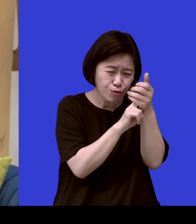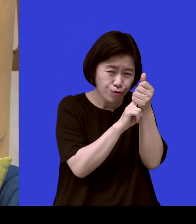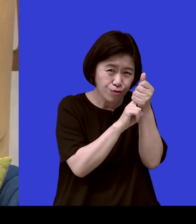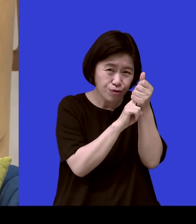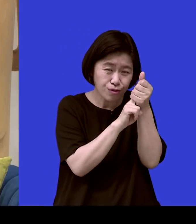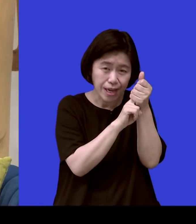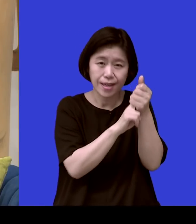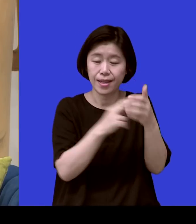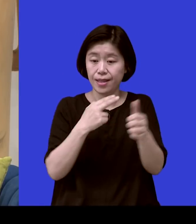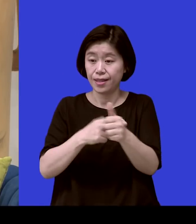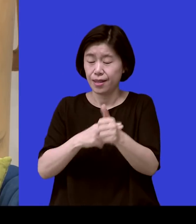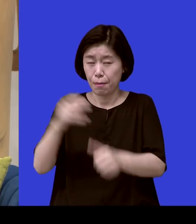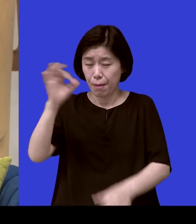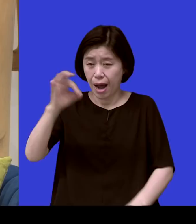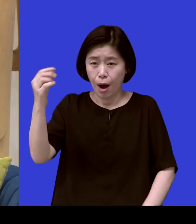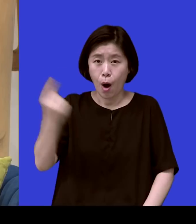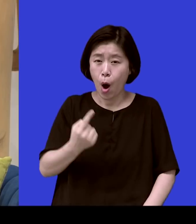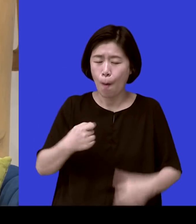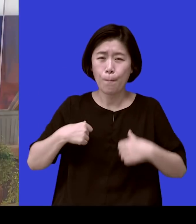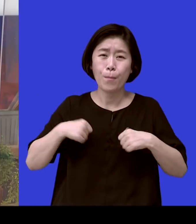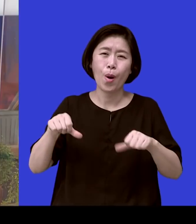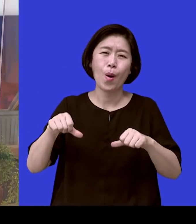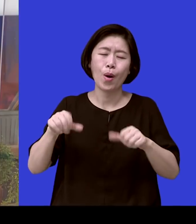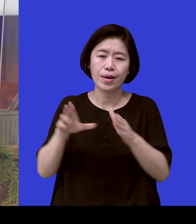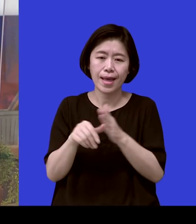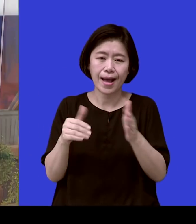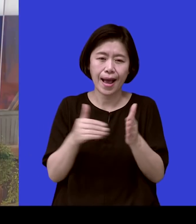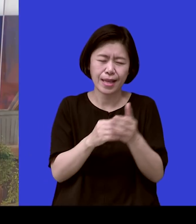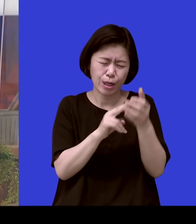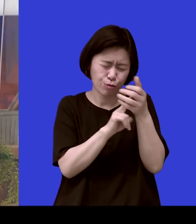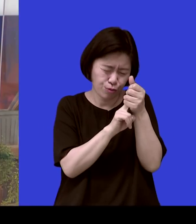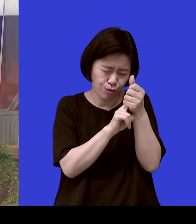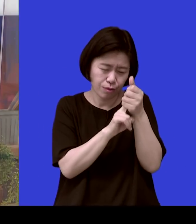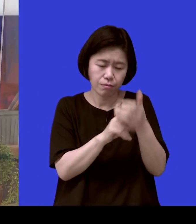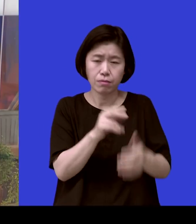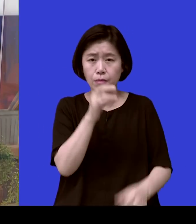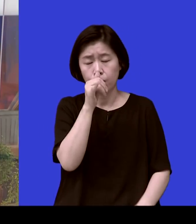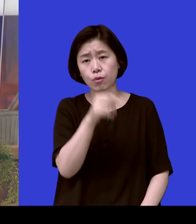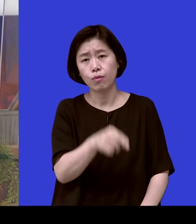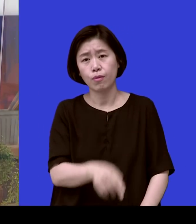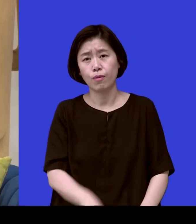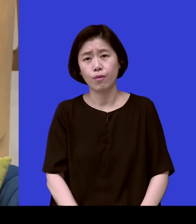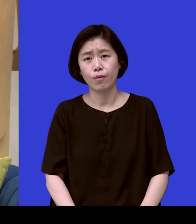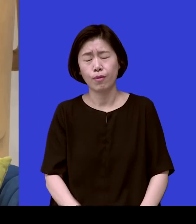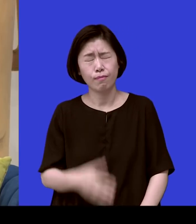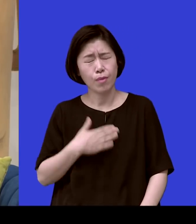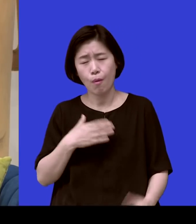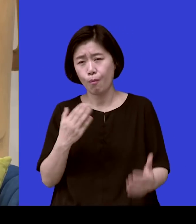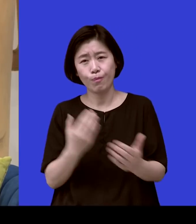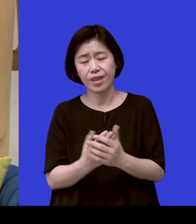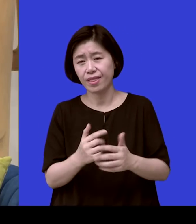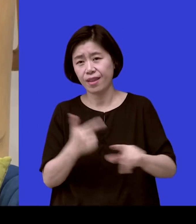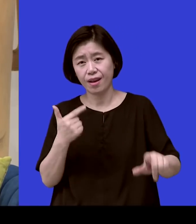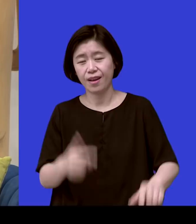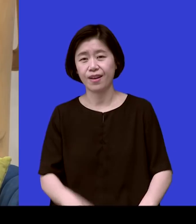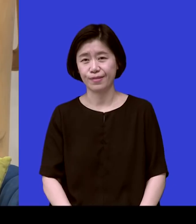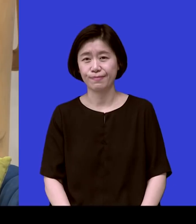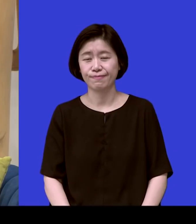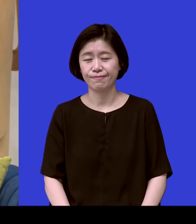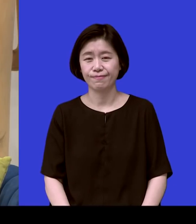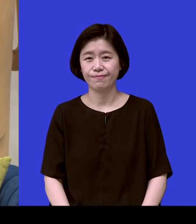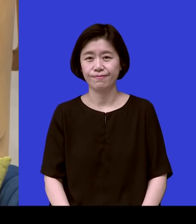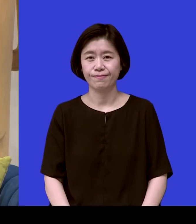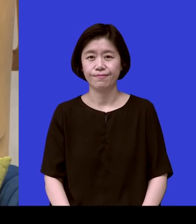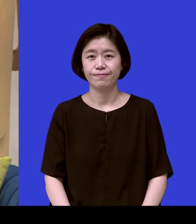못 찾을 때까지 아. 포기하실 때까지 예. 그런 정말 저하고 너무 다른 예. 그런 아이가